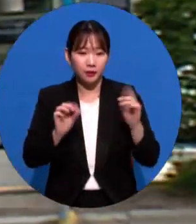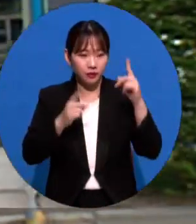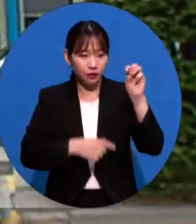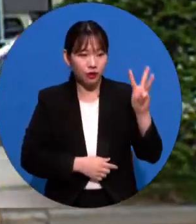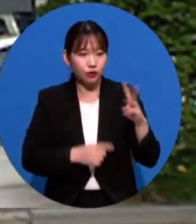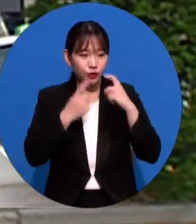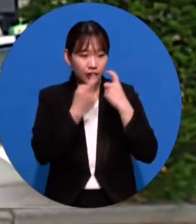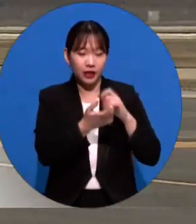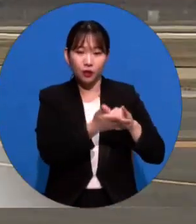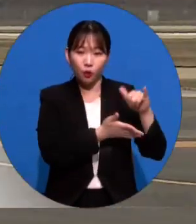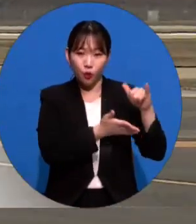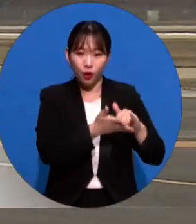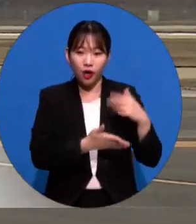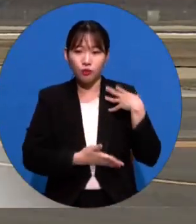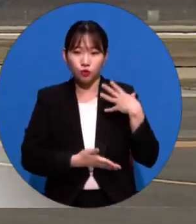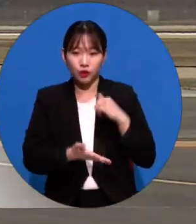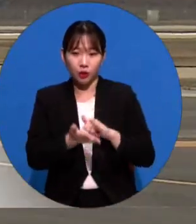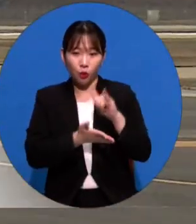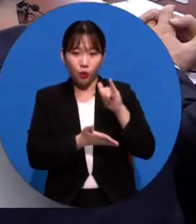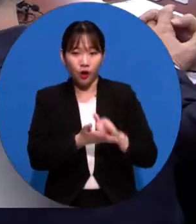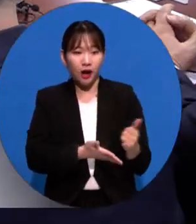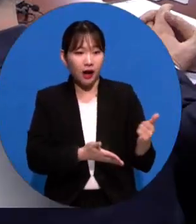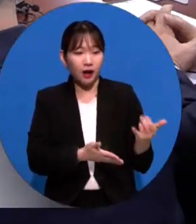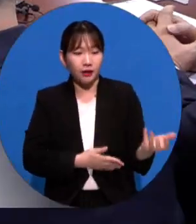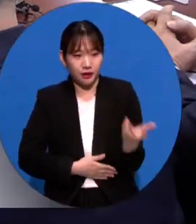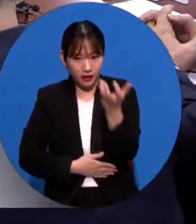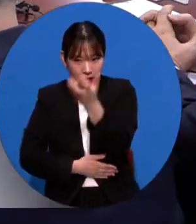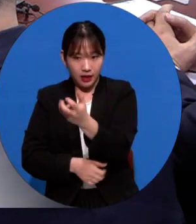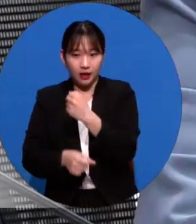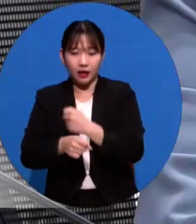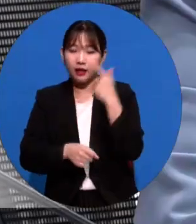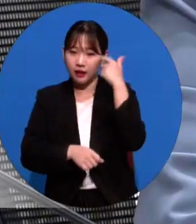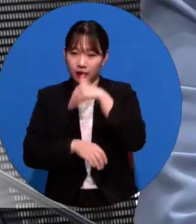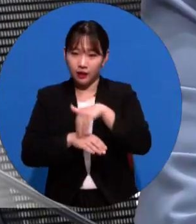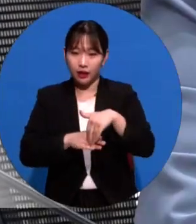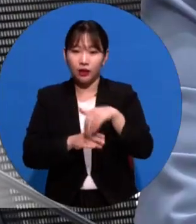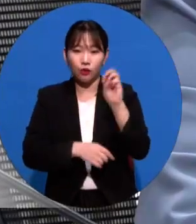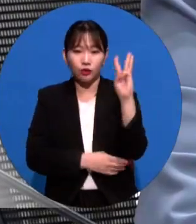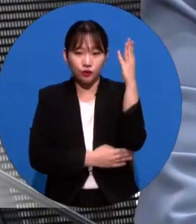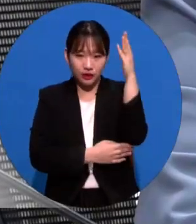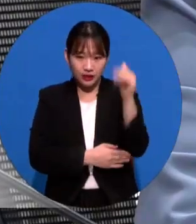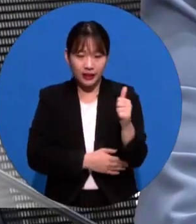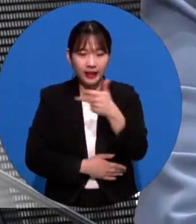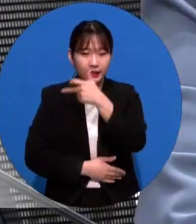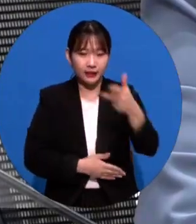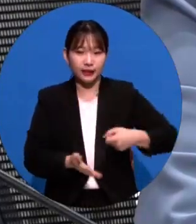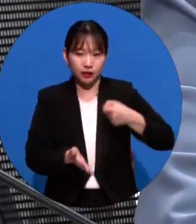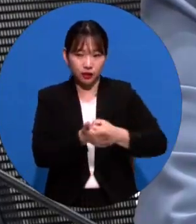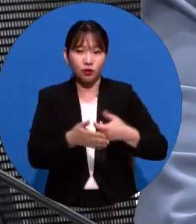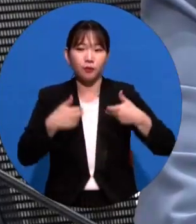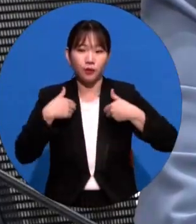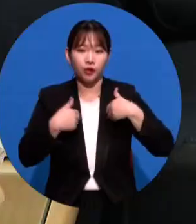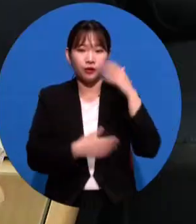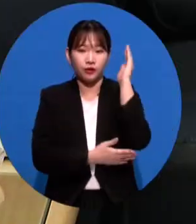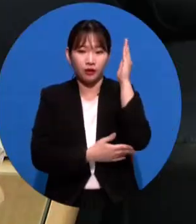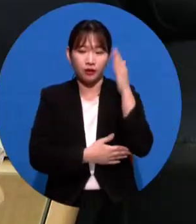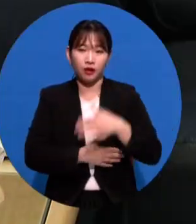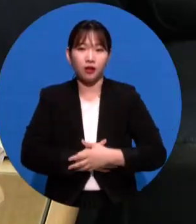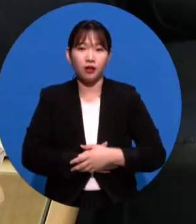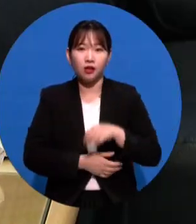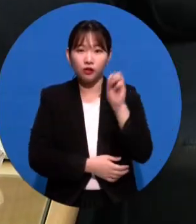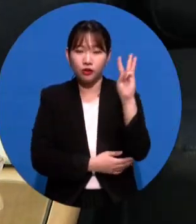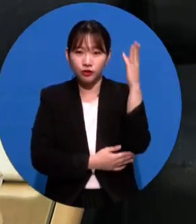함께 광주 민간공항을 무한공항으로 보내겠다는 강기정 광주시장에 통 큰 결단이 필요하다고도 강조했습니다